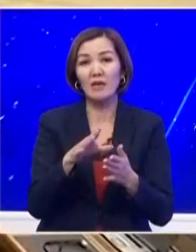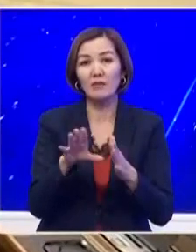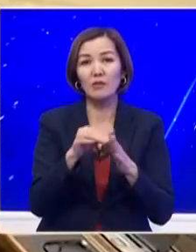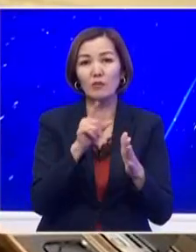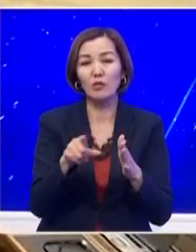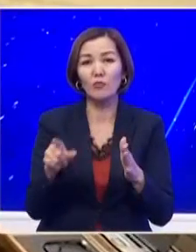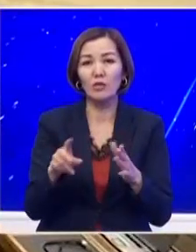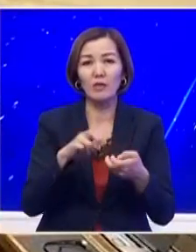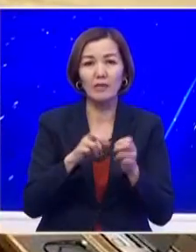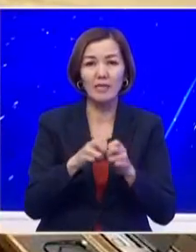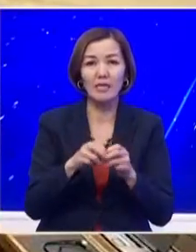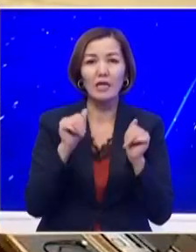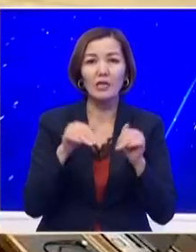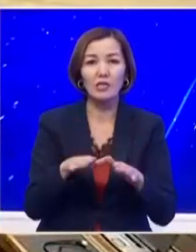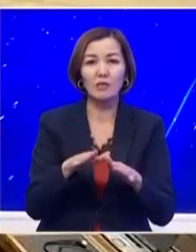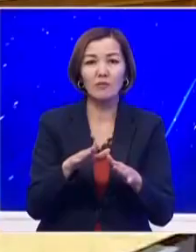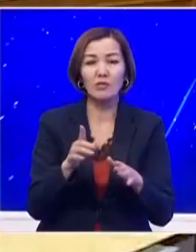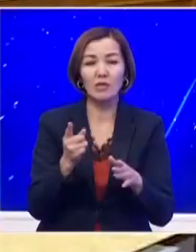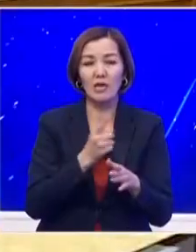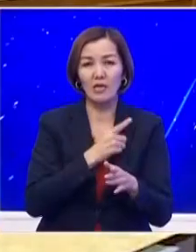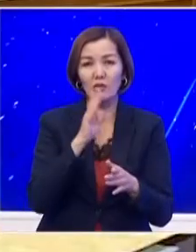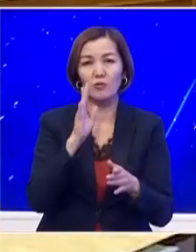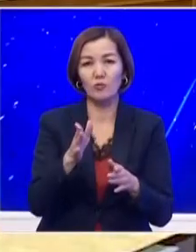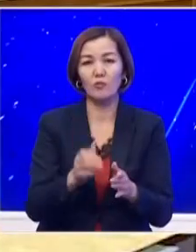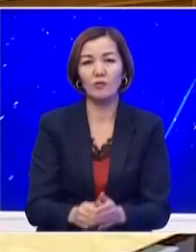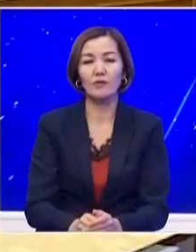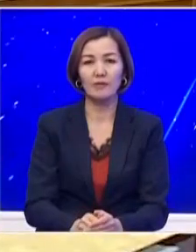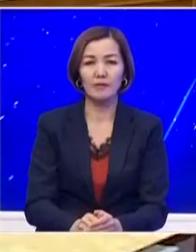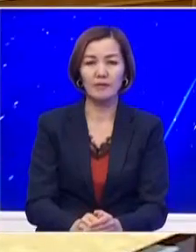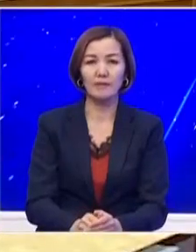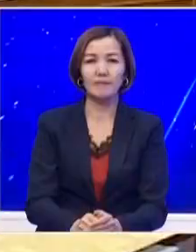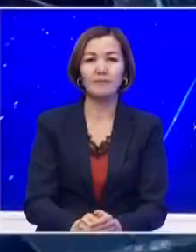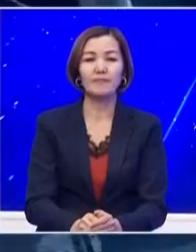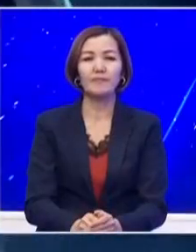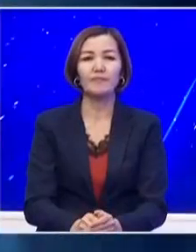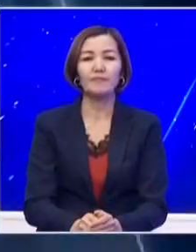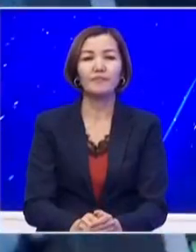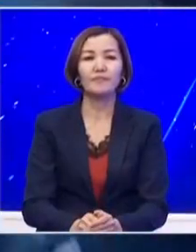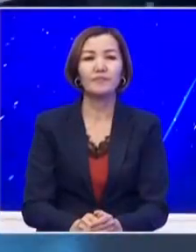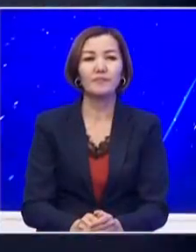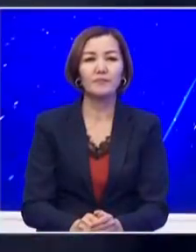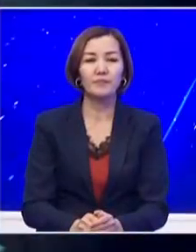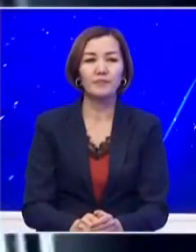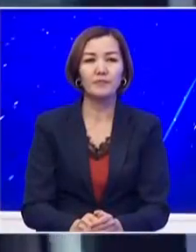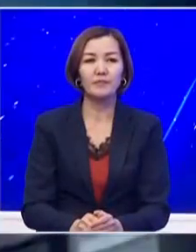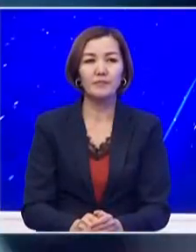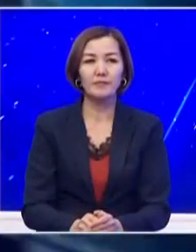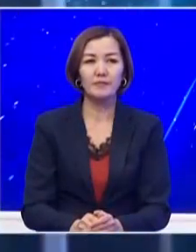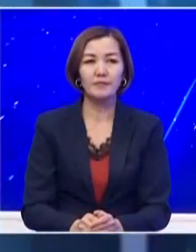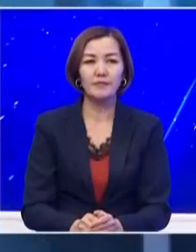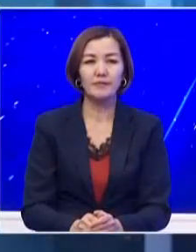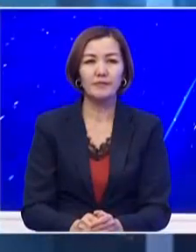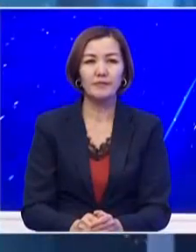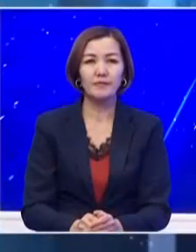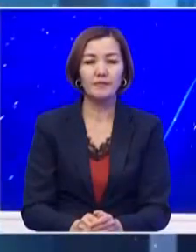ал депутаттар көтерген мәселесінің шешімі шыққанға дейін табанды болса дейміз. Меруерт Қыдырбайқызы, Аманжол Мықтыбай,